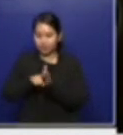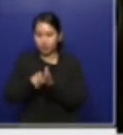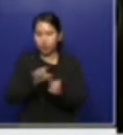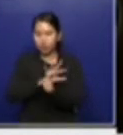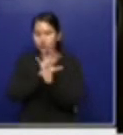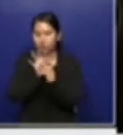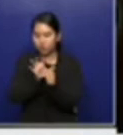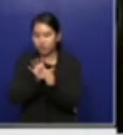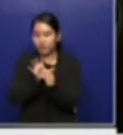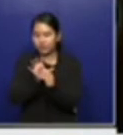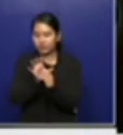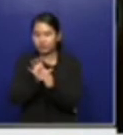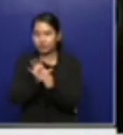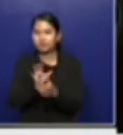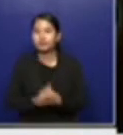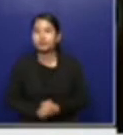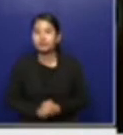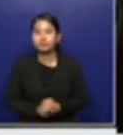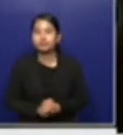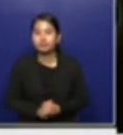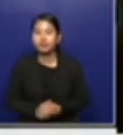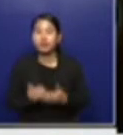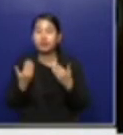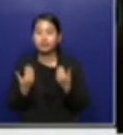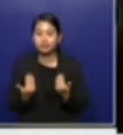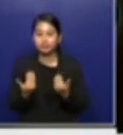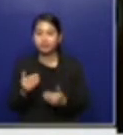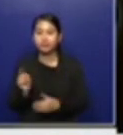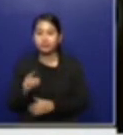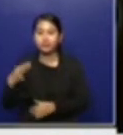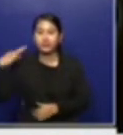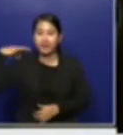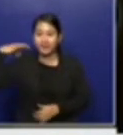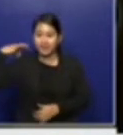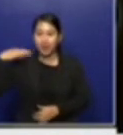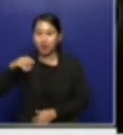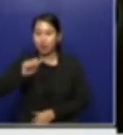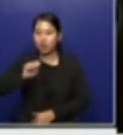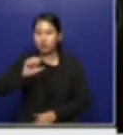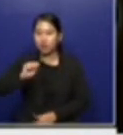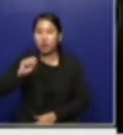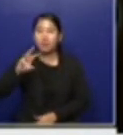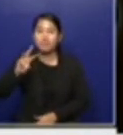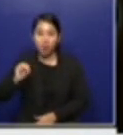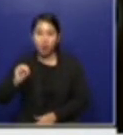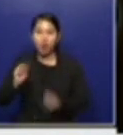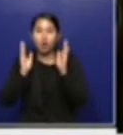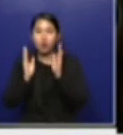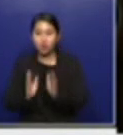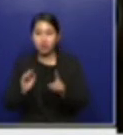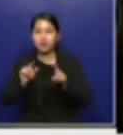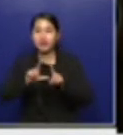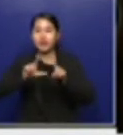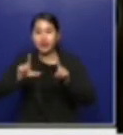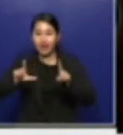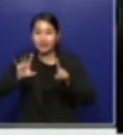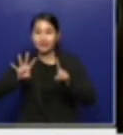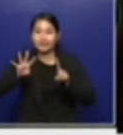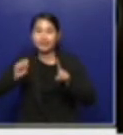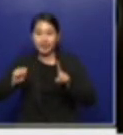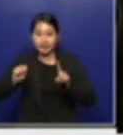ะครับเพราะว่าขณะนี้เนี่ยอสมทั่วประเทศ1ล้าน4แสนค